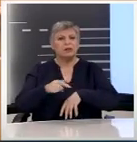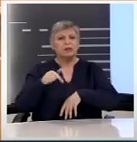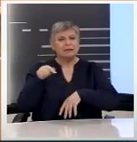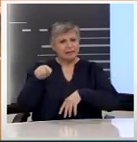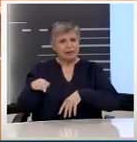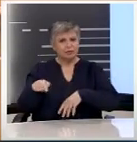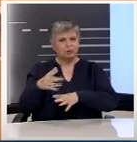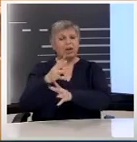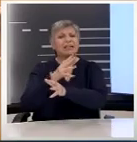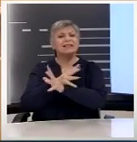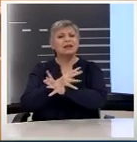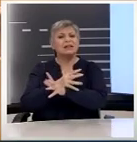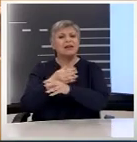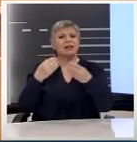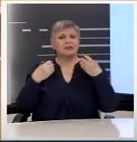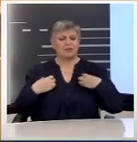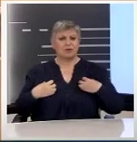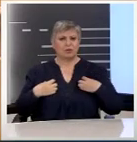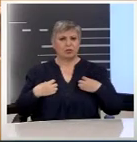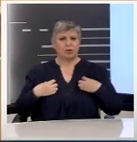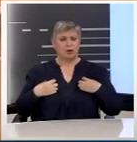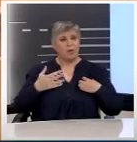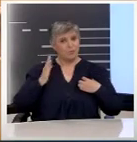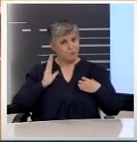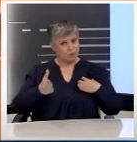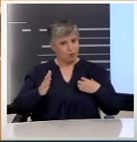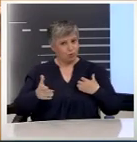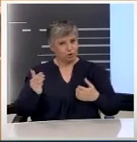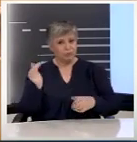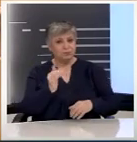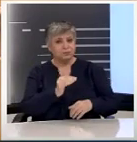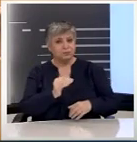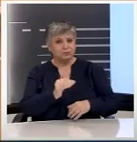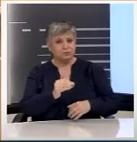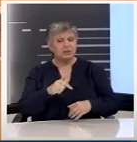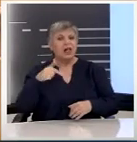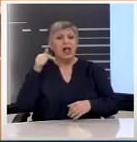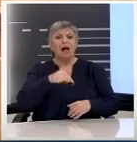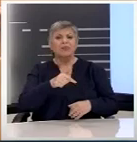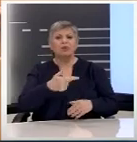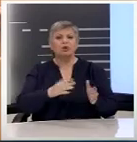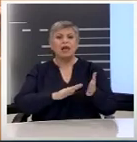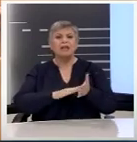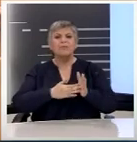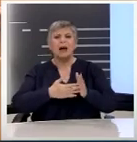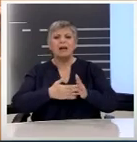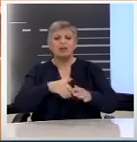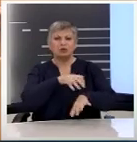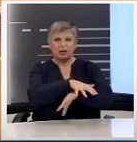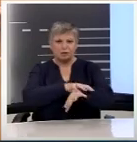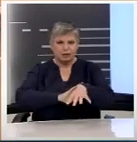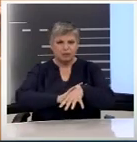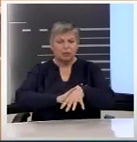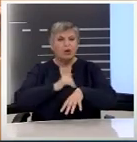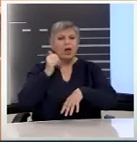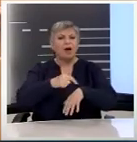αυτός ο λιμενικός υπάλληλος είναι στη σφαίρα δικαιοδοσίας του ναυτοδικείου να προχωρήσει στα περαιτέρω?